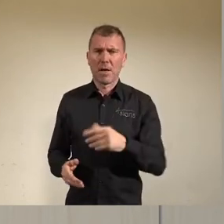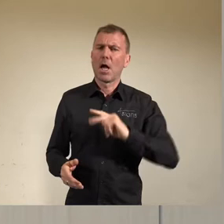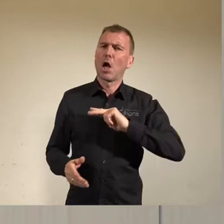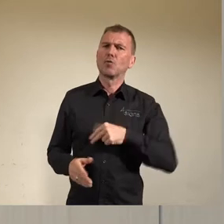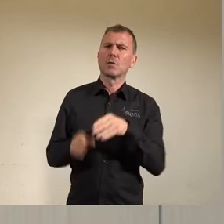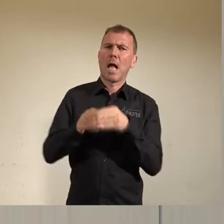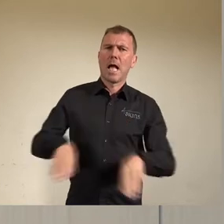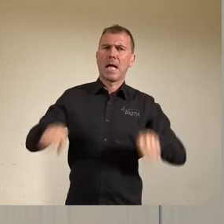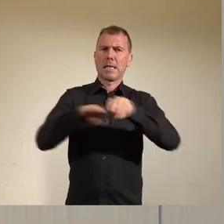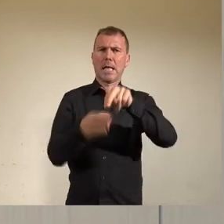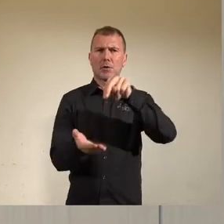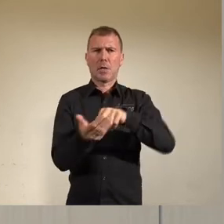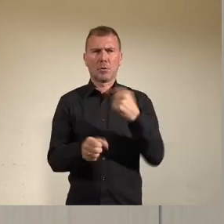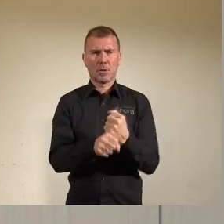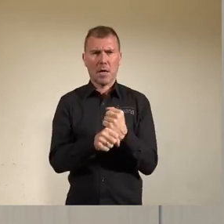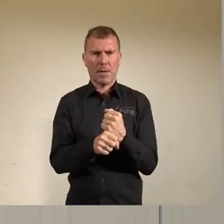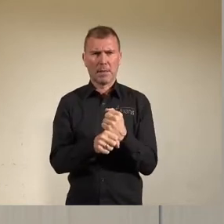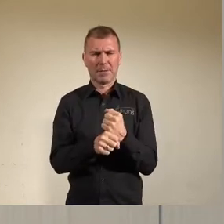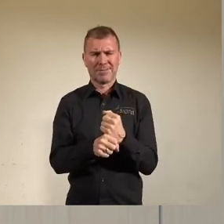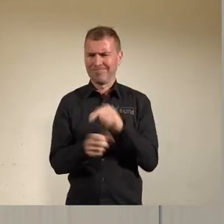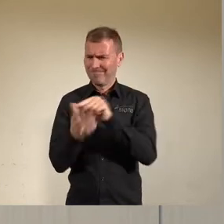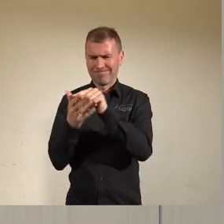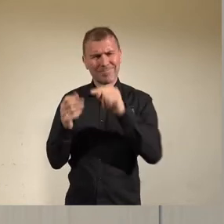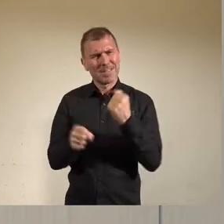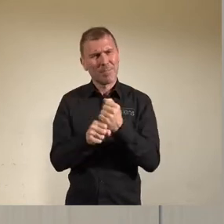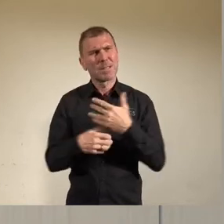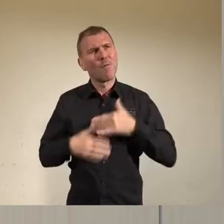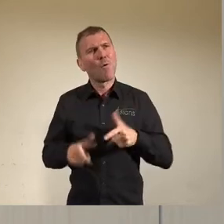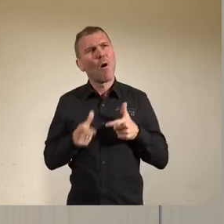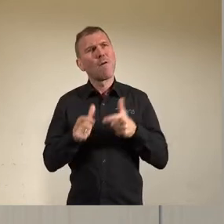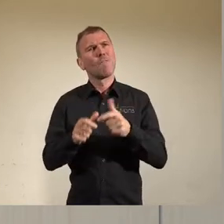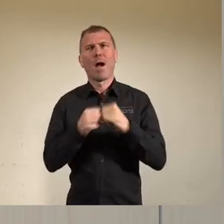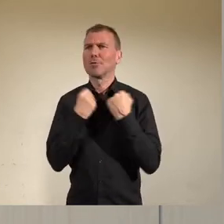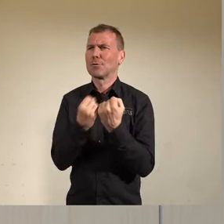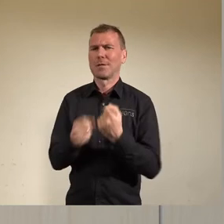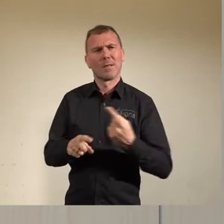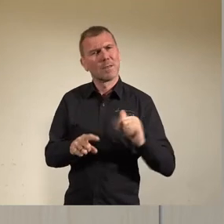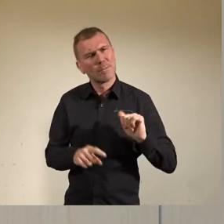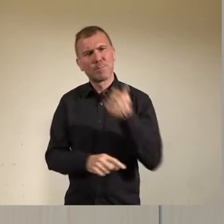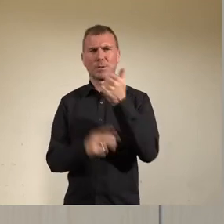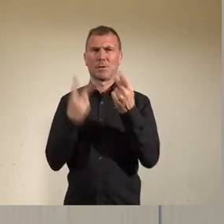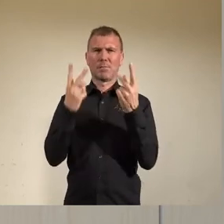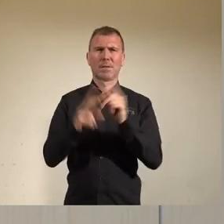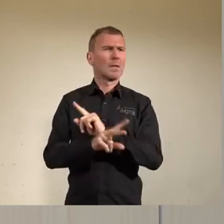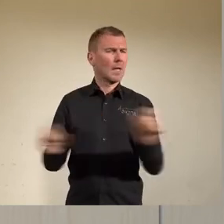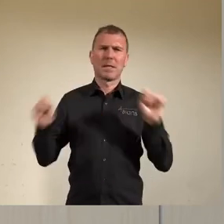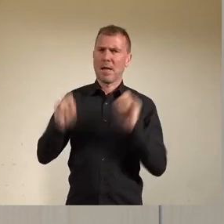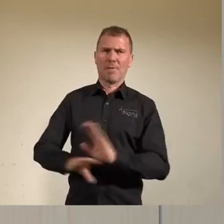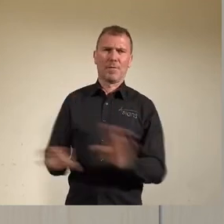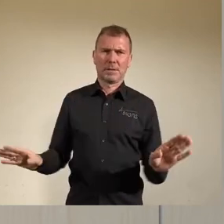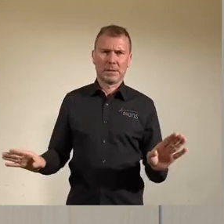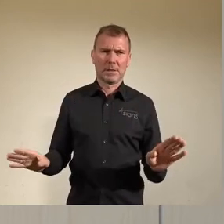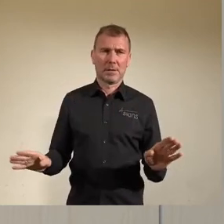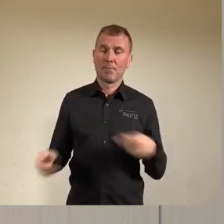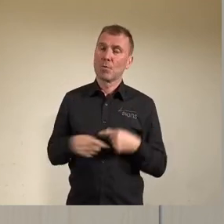die soziale und Gleichstellungsarbeit. Denn diese Arbeit ist in unserem Wohlfahrtsstaat gerade jetzt unverzichtbar. Lassen Sie